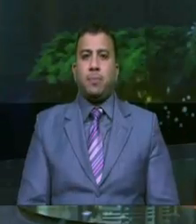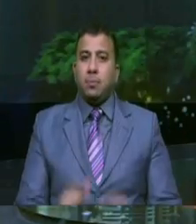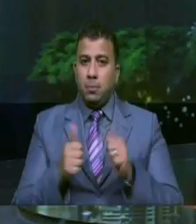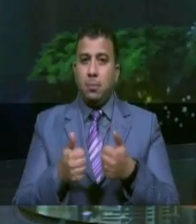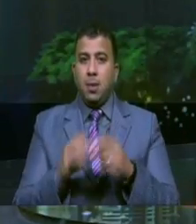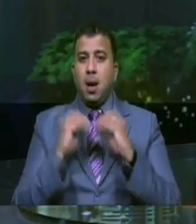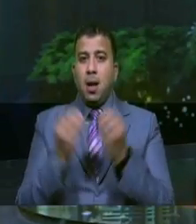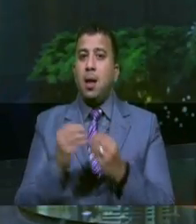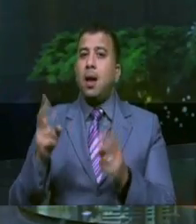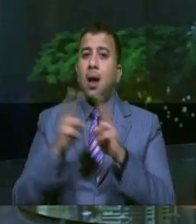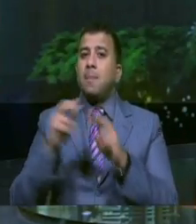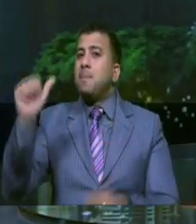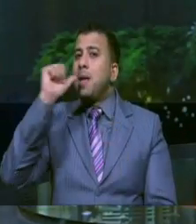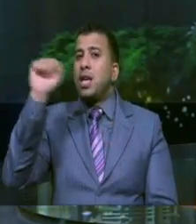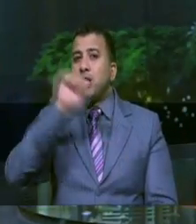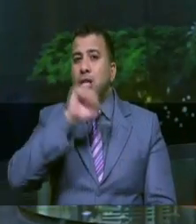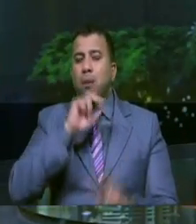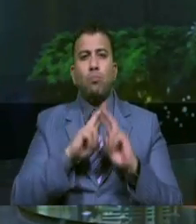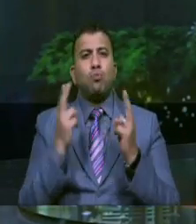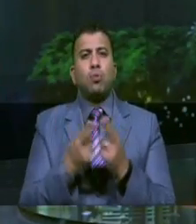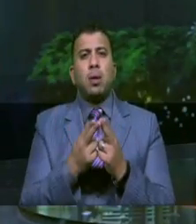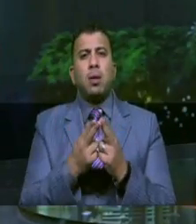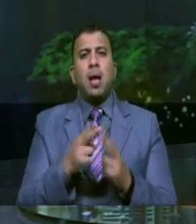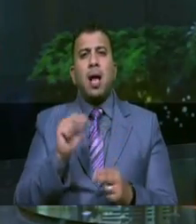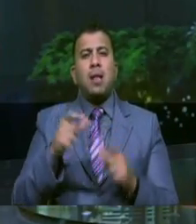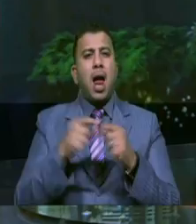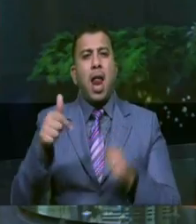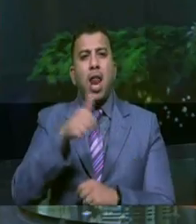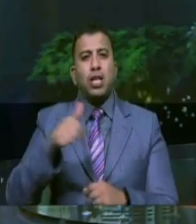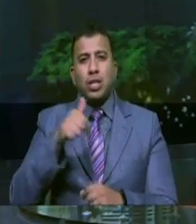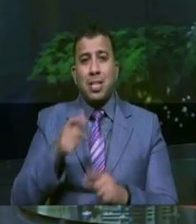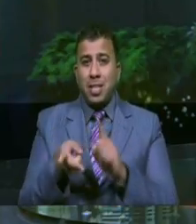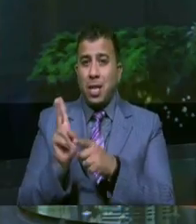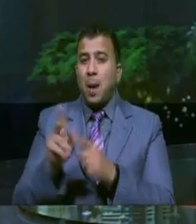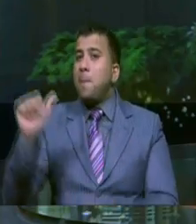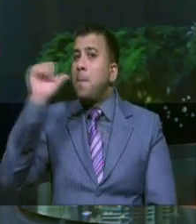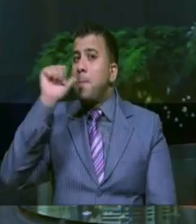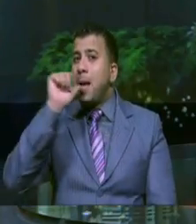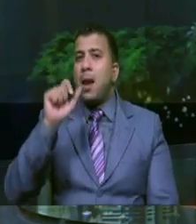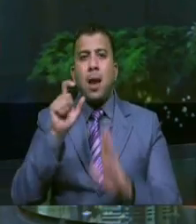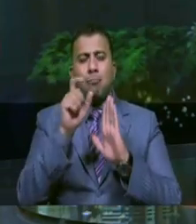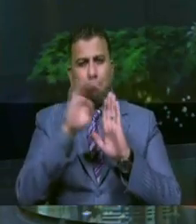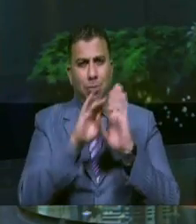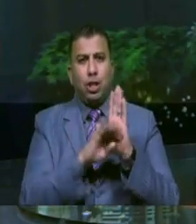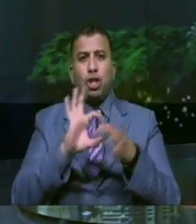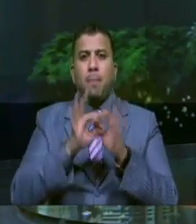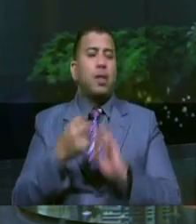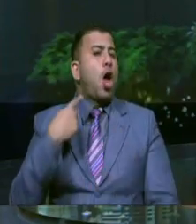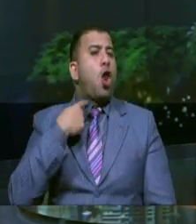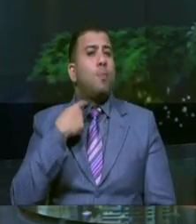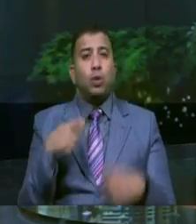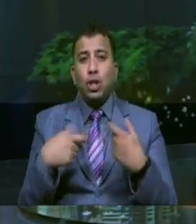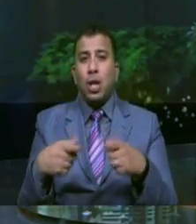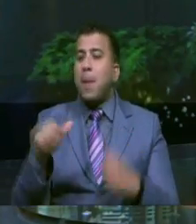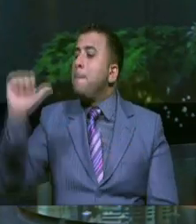شاركت هيئة كهرباء ومياه الشارقة في مؤتمر ومعرض الخليج الثاني عشر للمياه الذي نظمته جمعية علوم